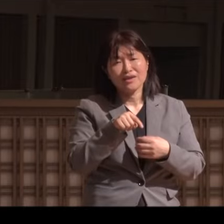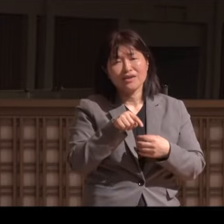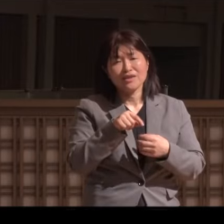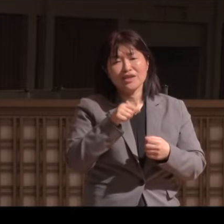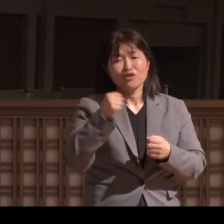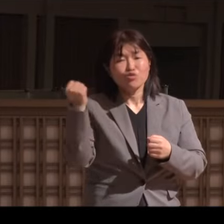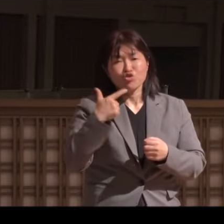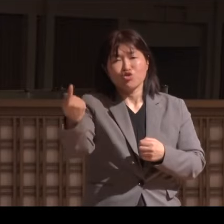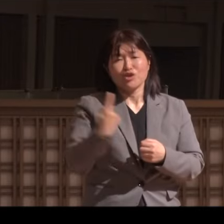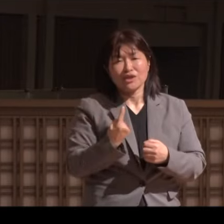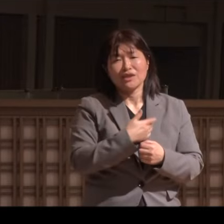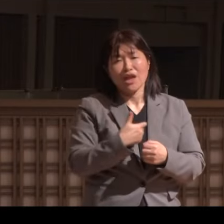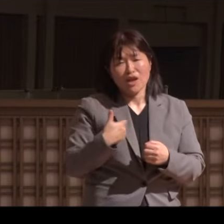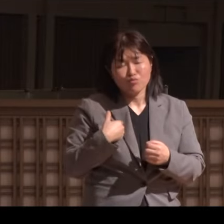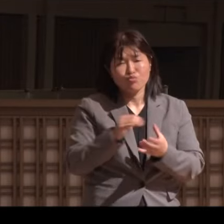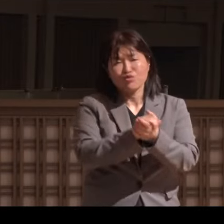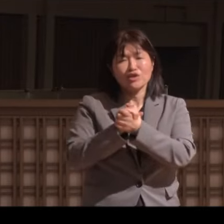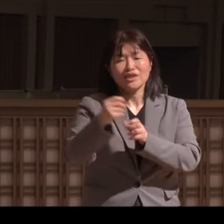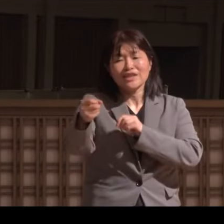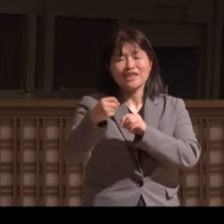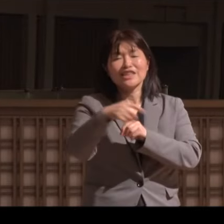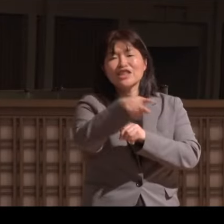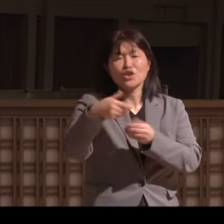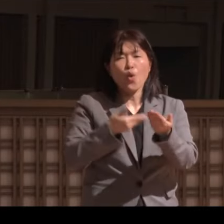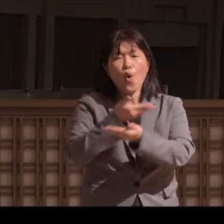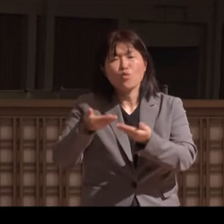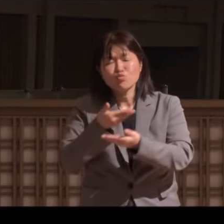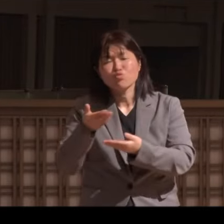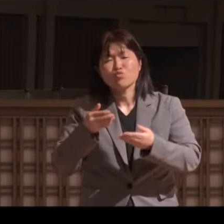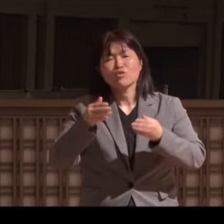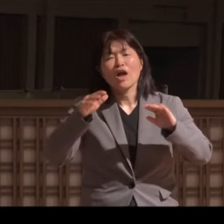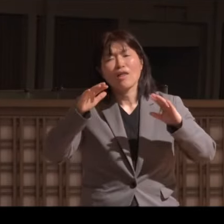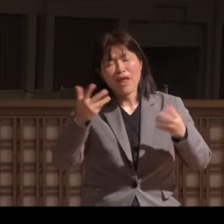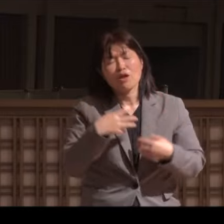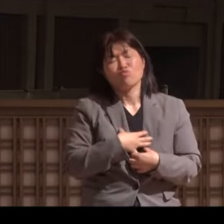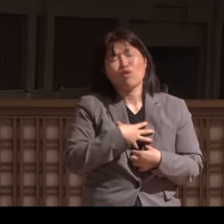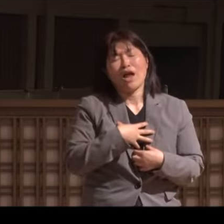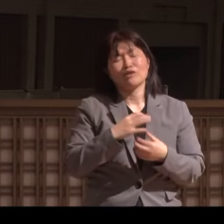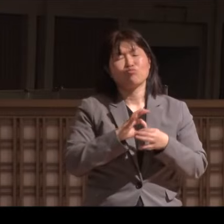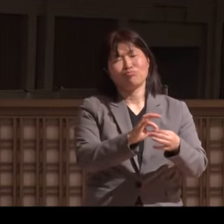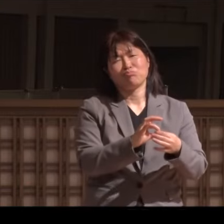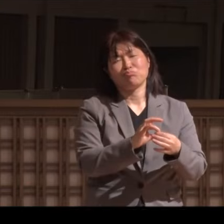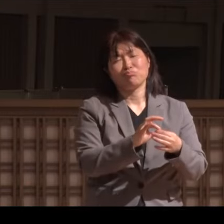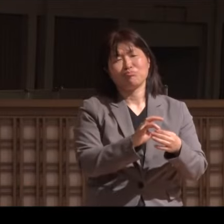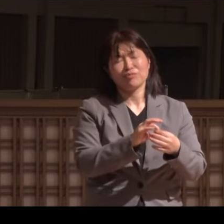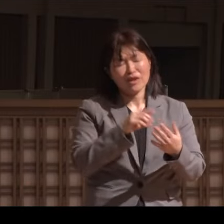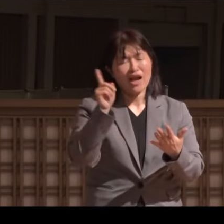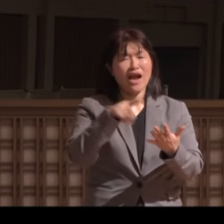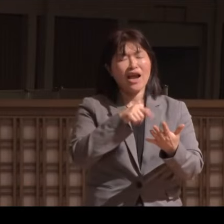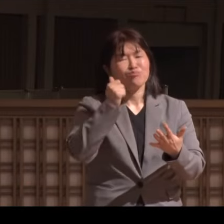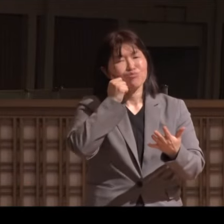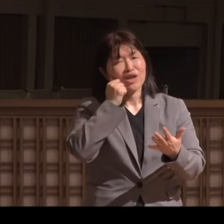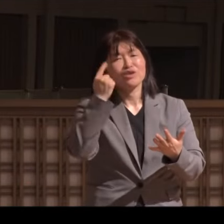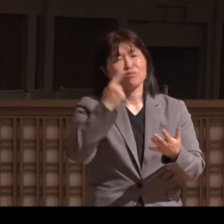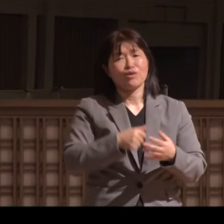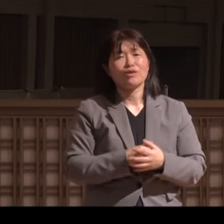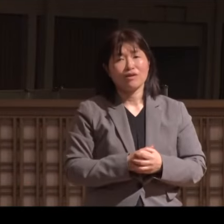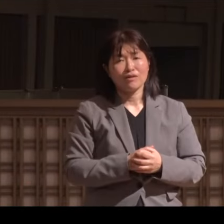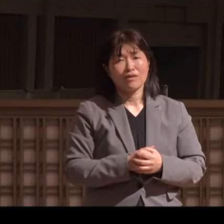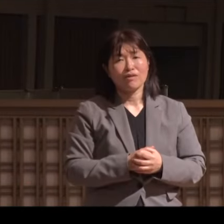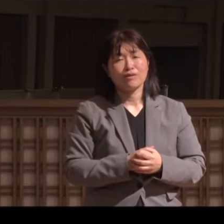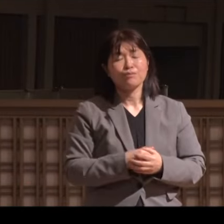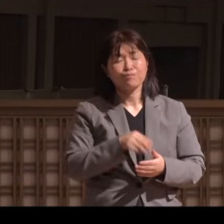駆けつけることができる近所の方とのお付き合いがないとその不安というのはなかなか解決できないんじゃないかなという風に感じてい